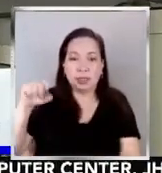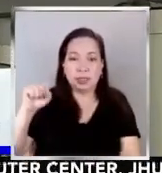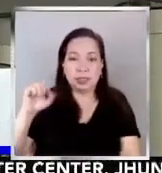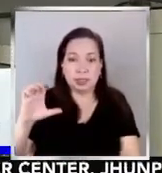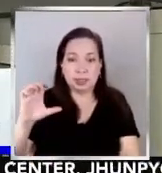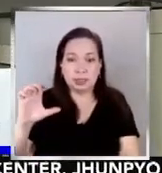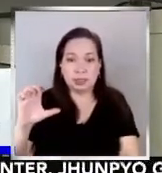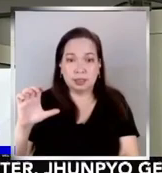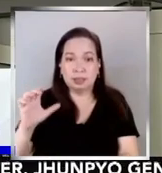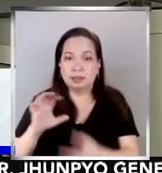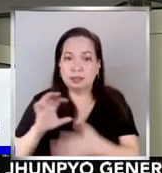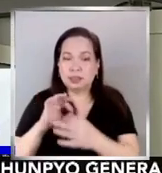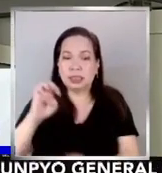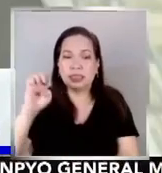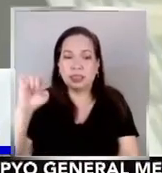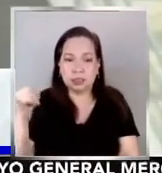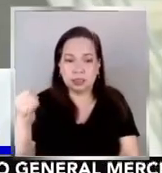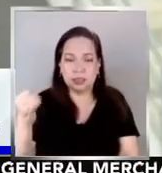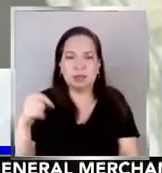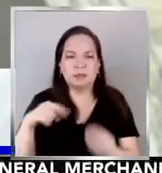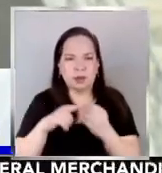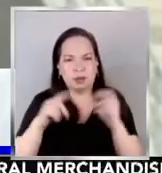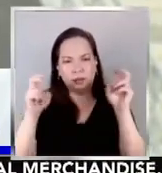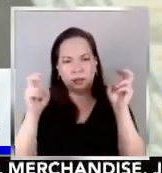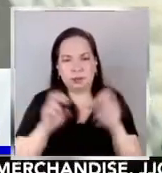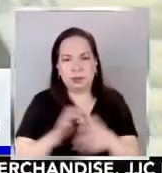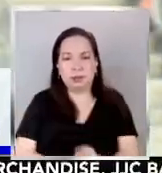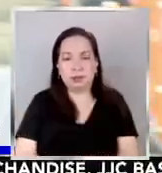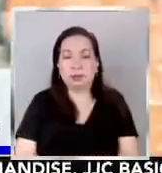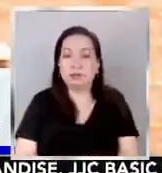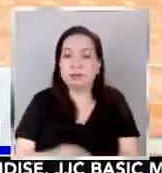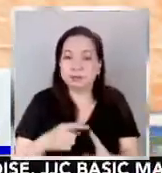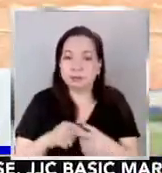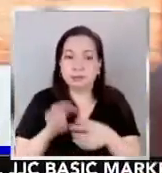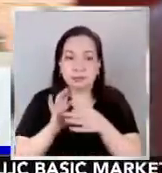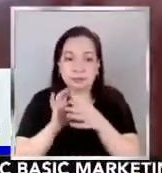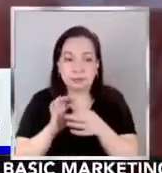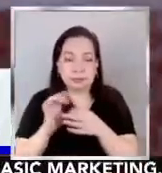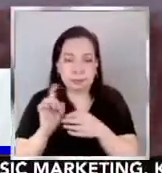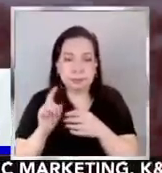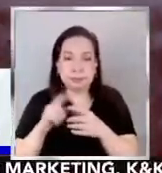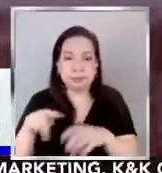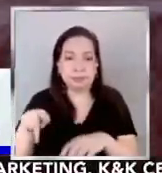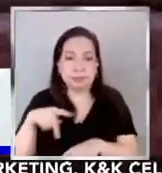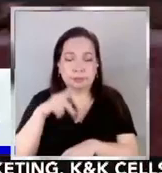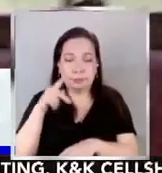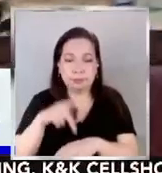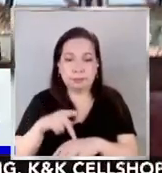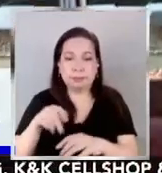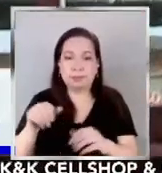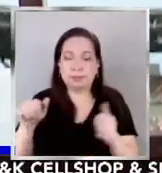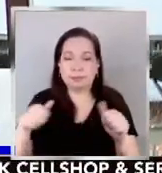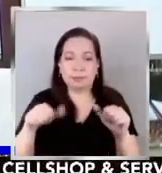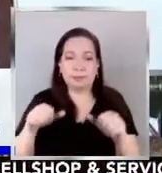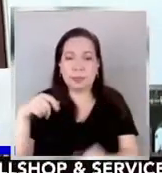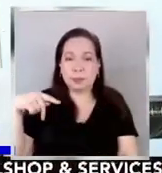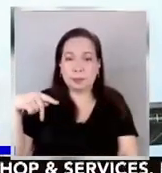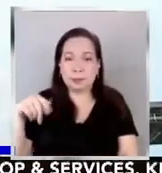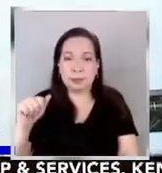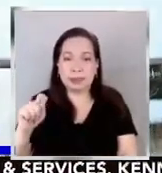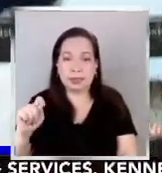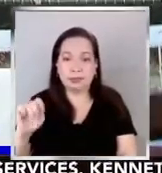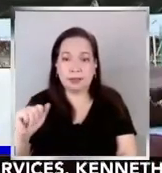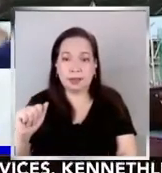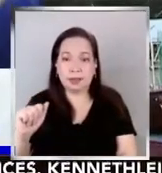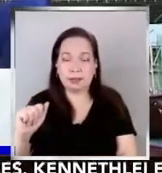Obiena kaugnay ng issue. Nakipag-ugnayan na rin daw ang Philippine Athletics Track and Field Association o ang PATAFA